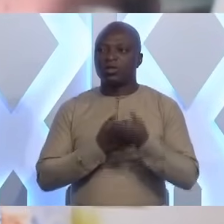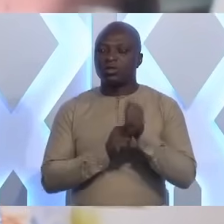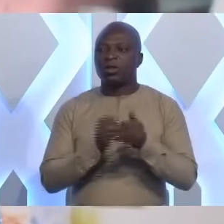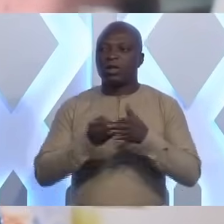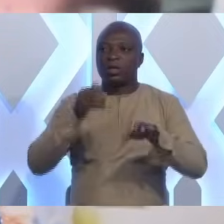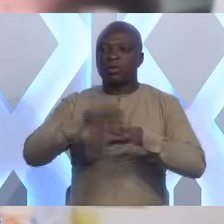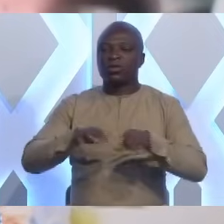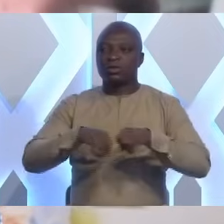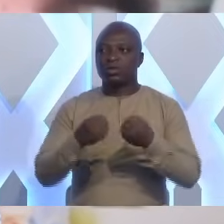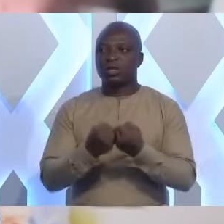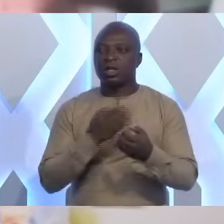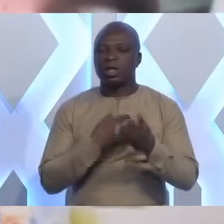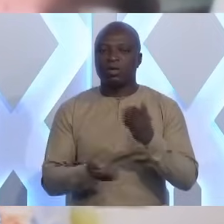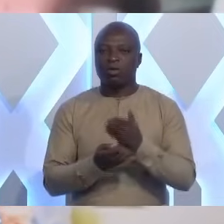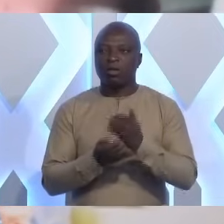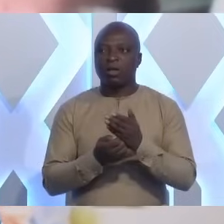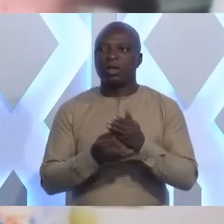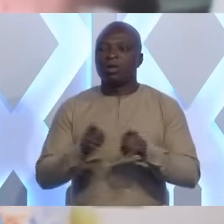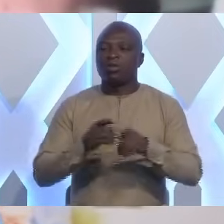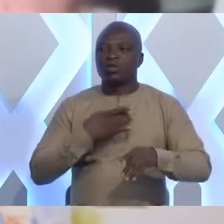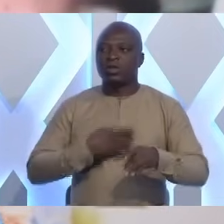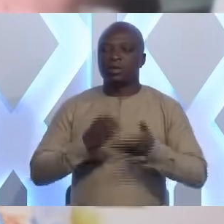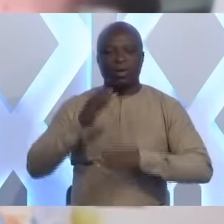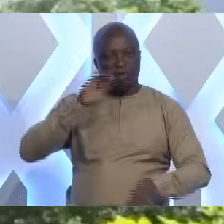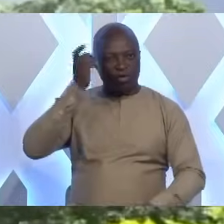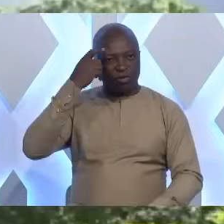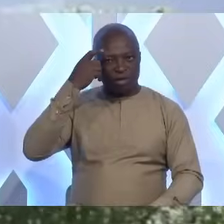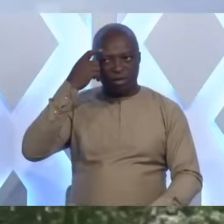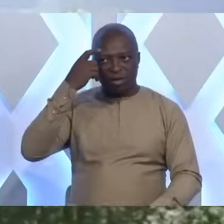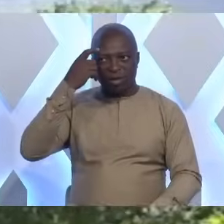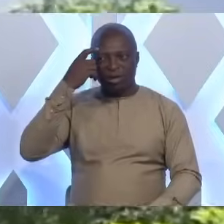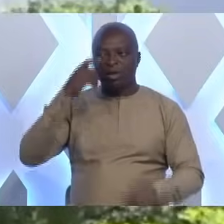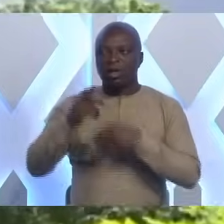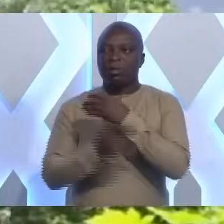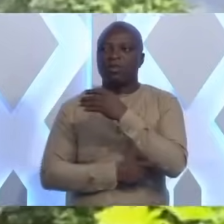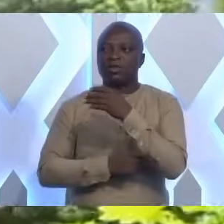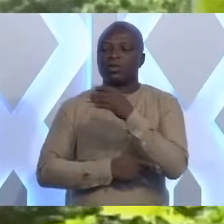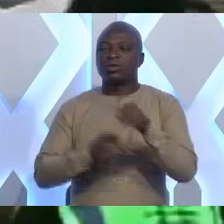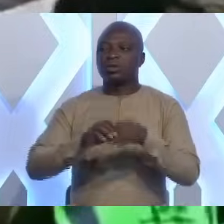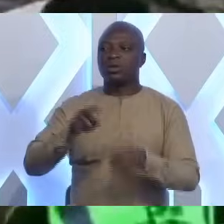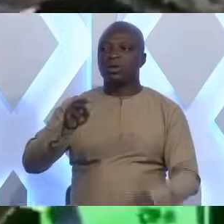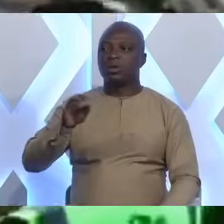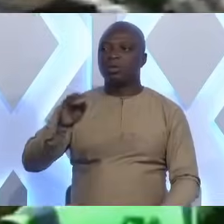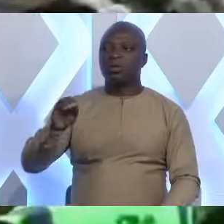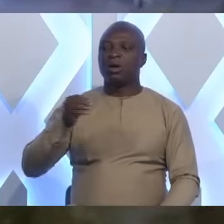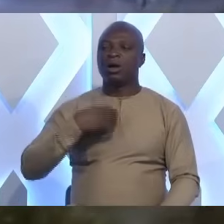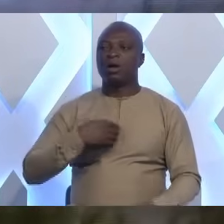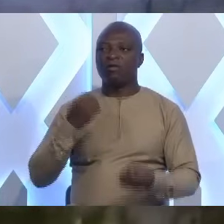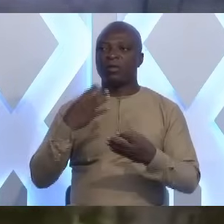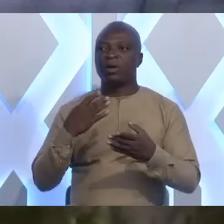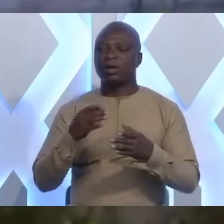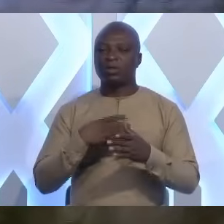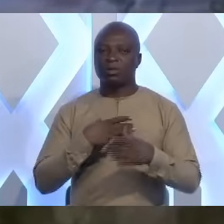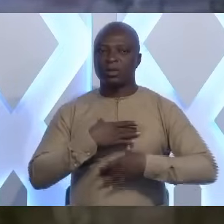inclusion sociale et économique telle que souhaitée par le gouvernement. La préfecture de Meaux possède un potentiel impressionnant